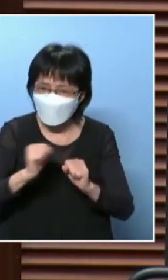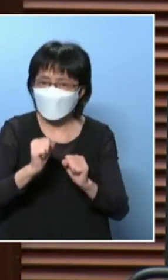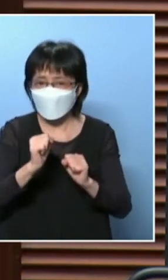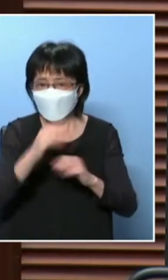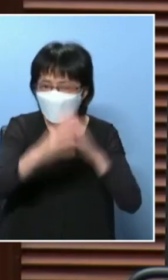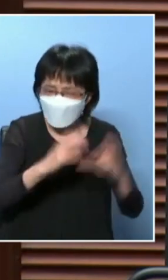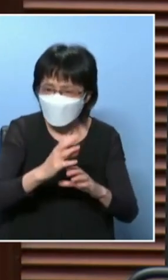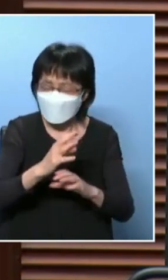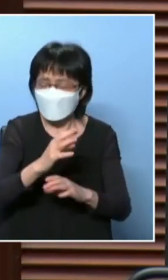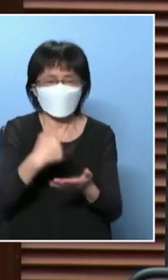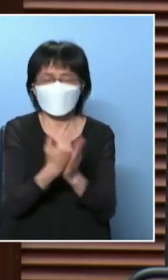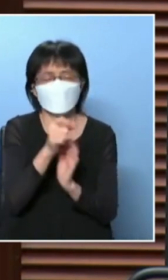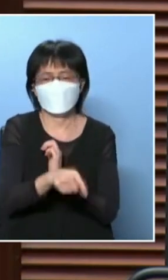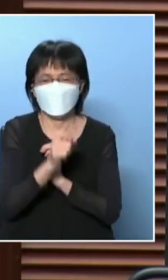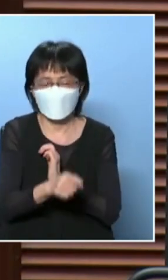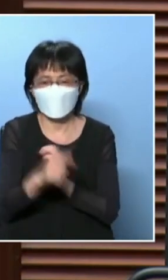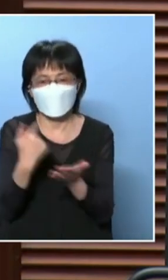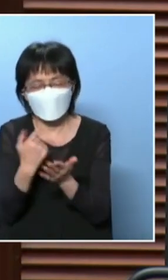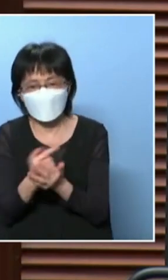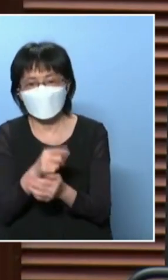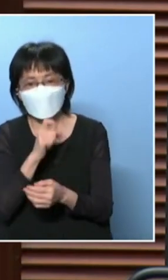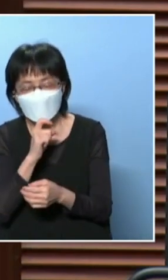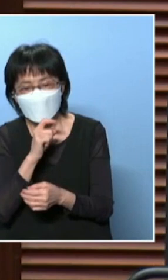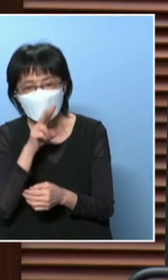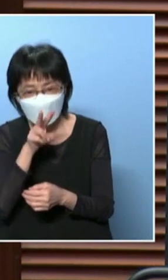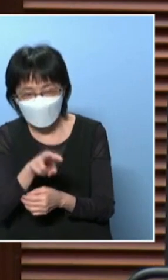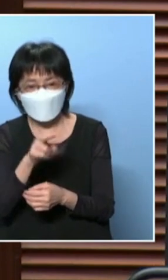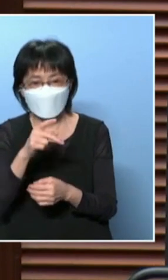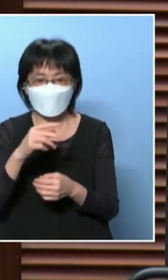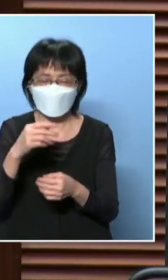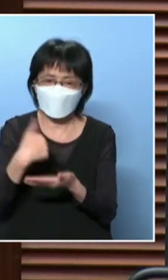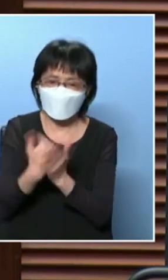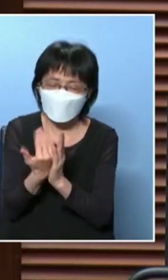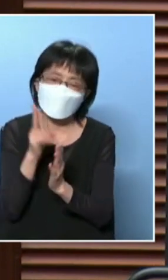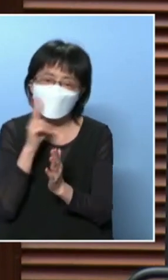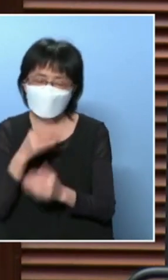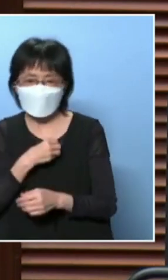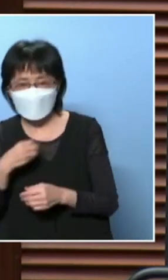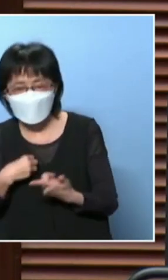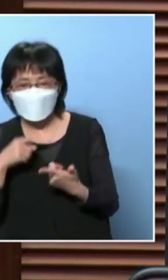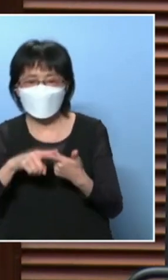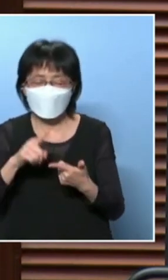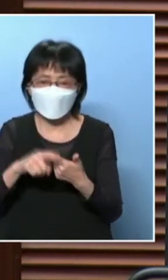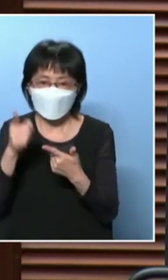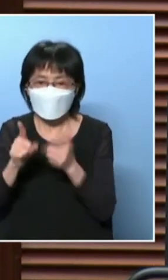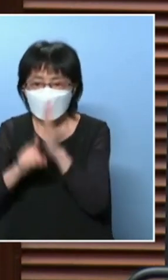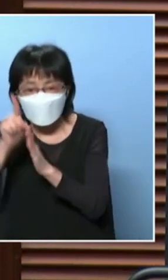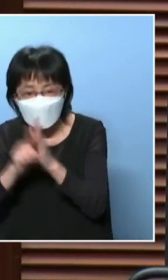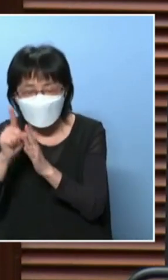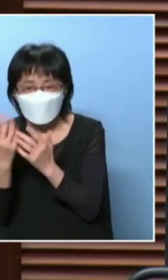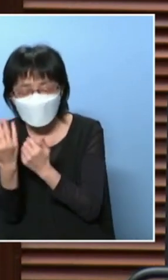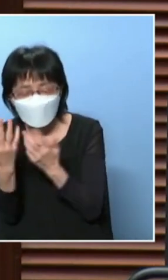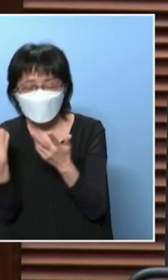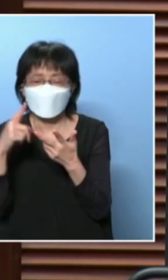我哋要考慮嘅係疫情嘅情況啦、醫療系統啦，同埋確實嗰個數據 當時的數據情況是怎樣的。